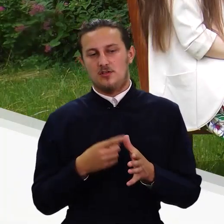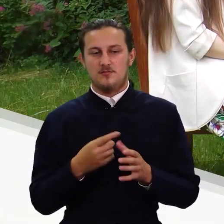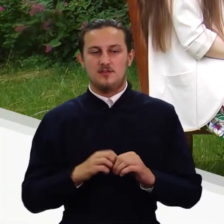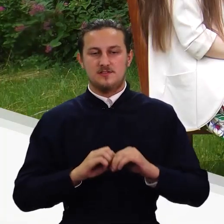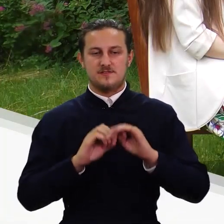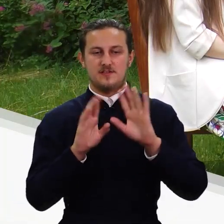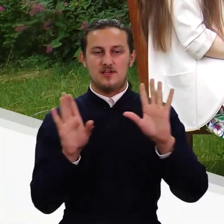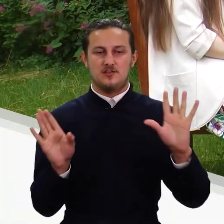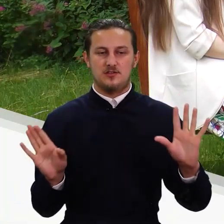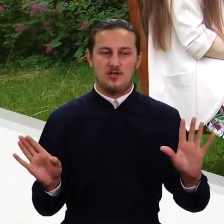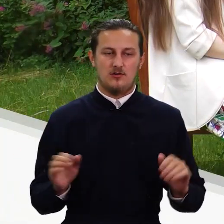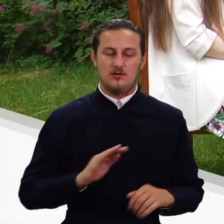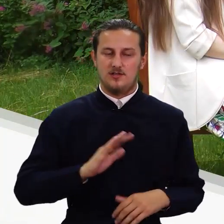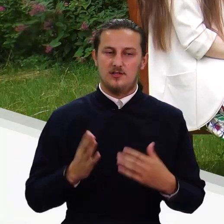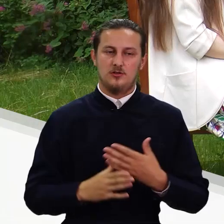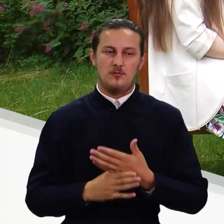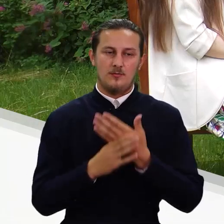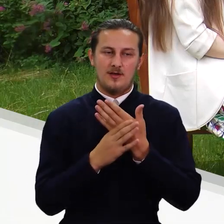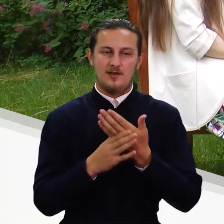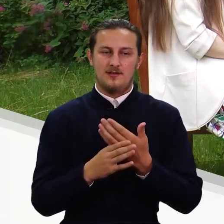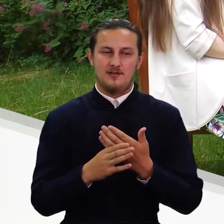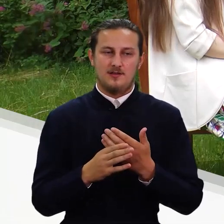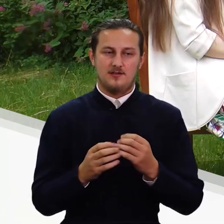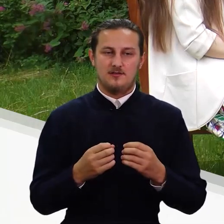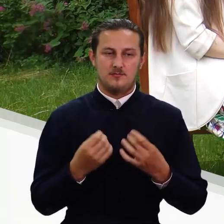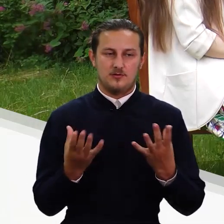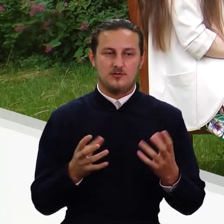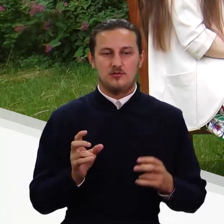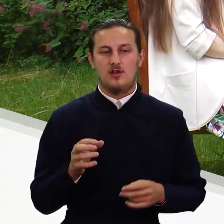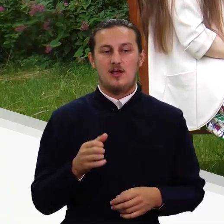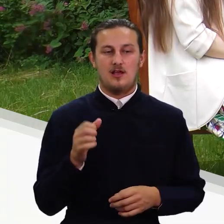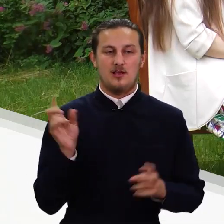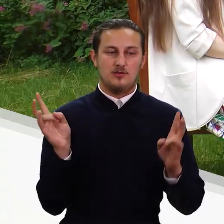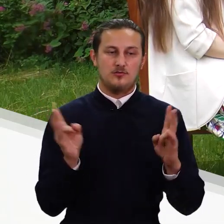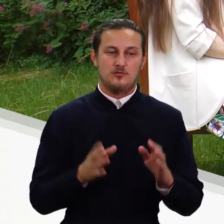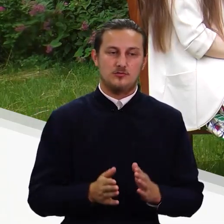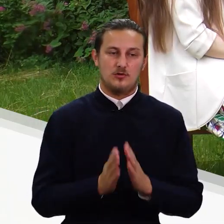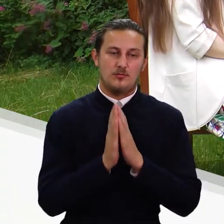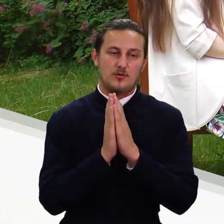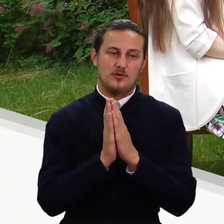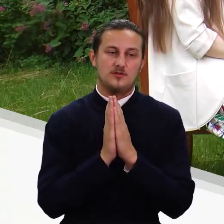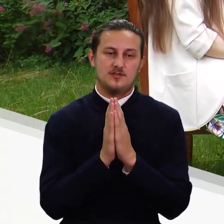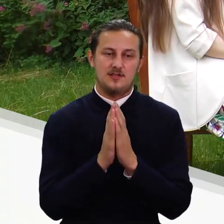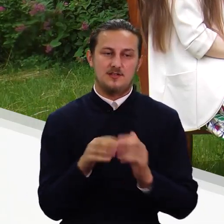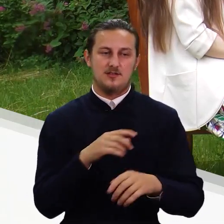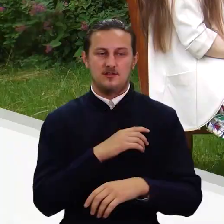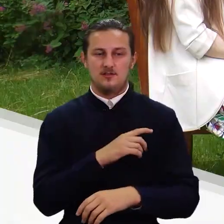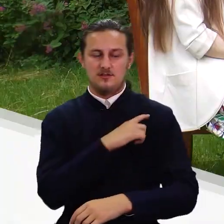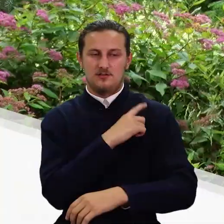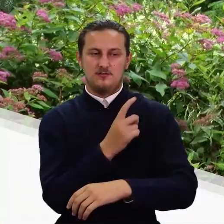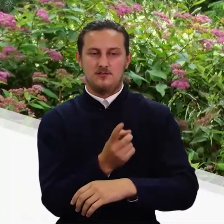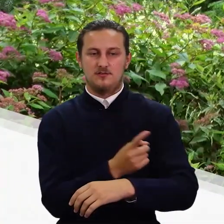ти забуваєш за нього в житті, він тобі автоматично ніколи не допоможе. Ми мусимо докладати зусиль, щоб